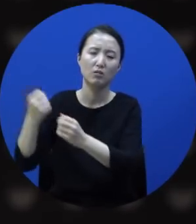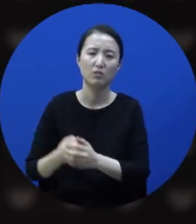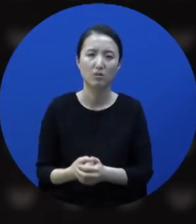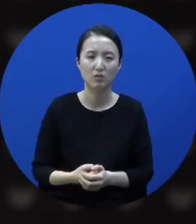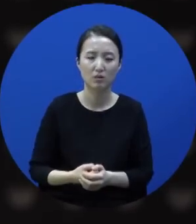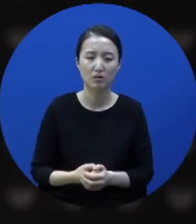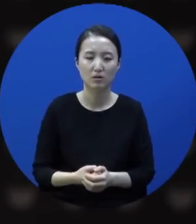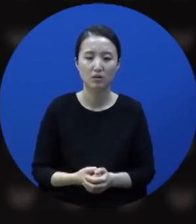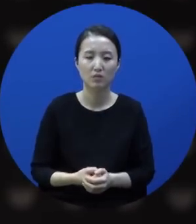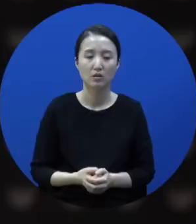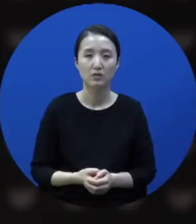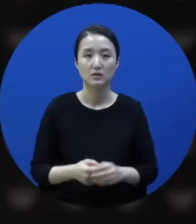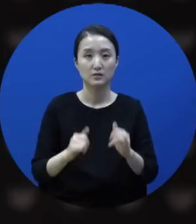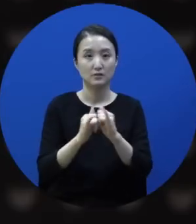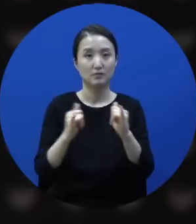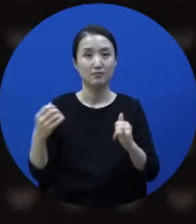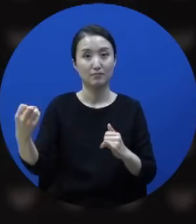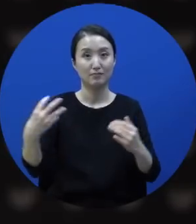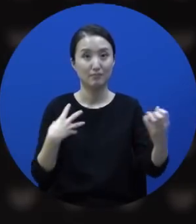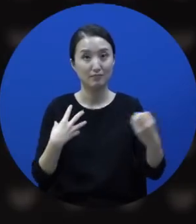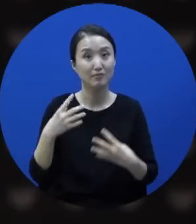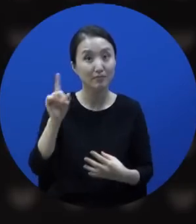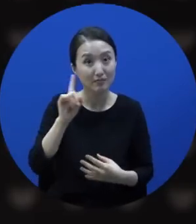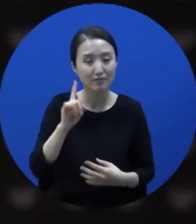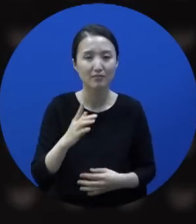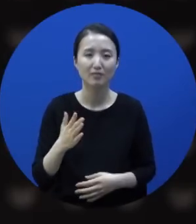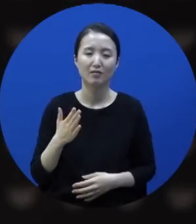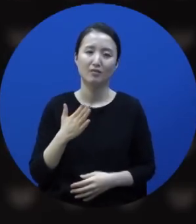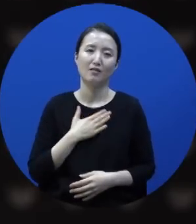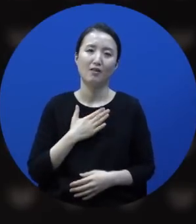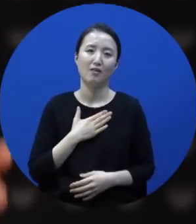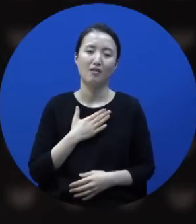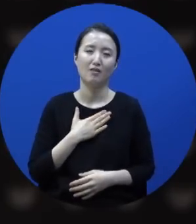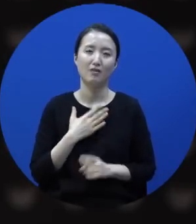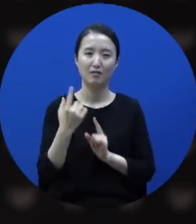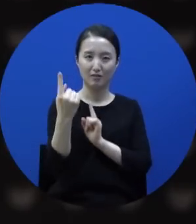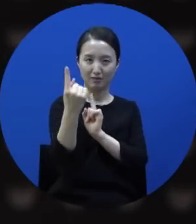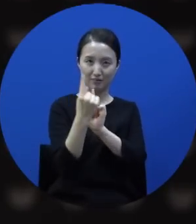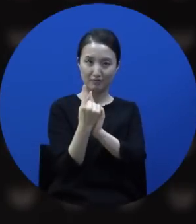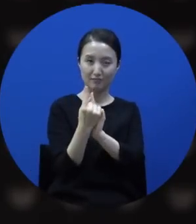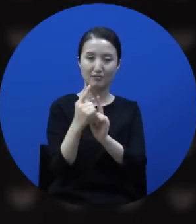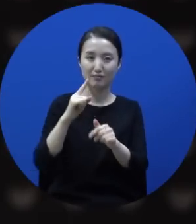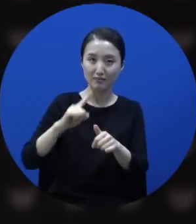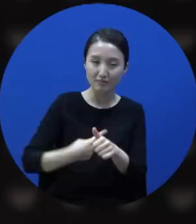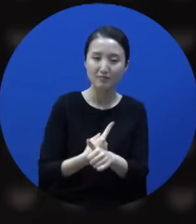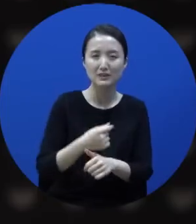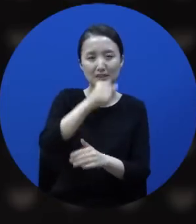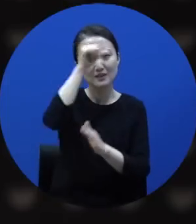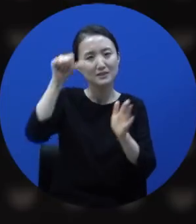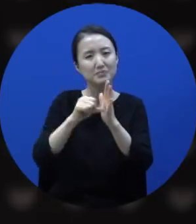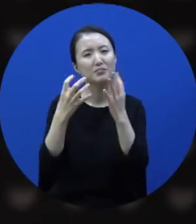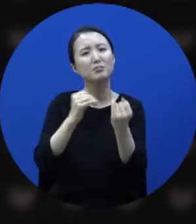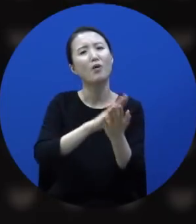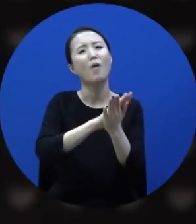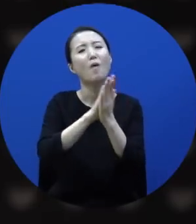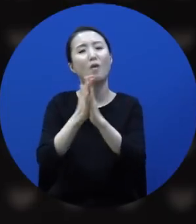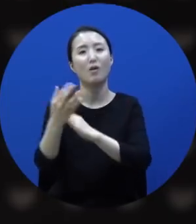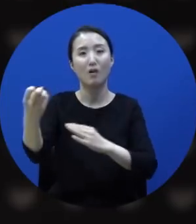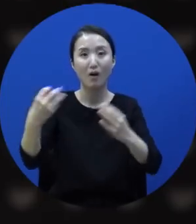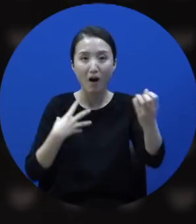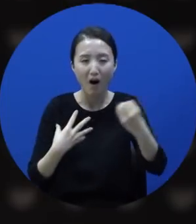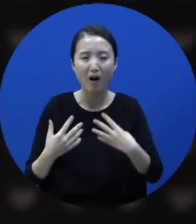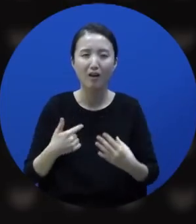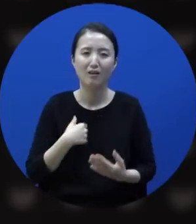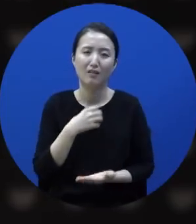그러면서 저한테 아 세인 씨를 만나서 너무 내 인생이 달라졌어. 이런 얘기를 해주실 때마다 되게